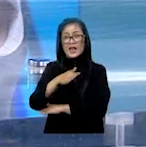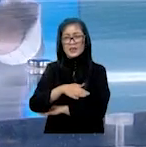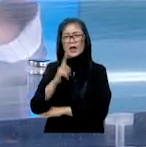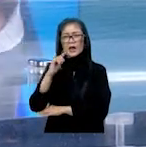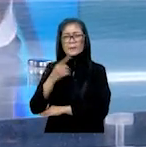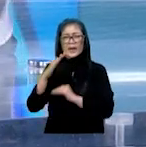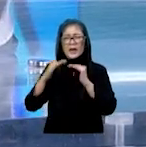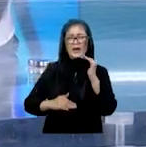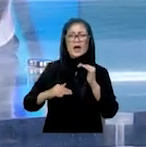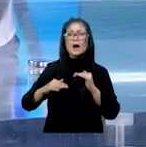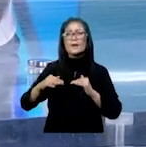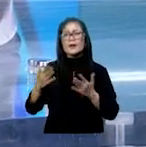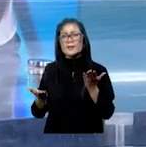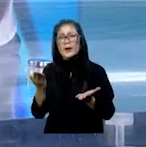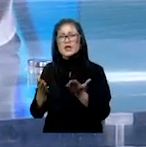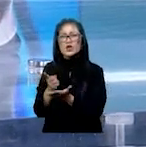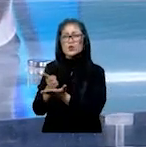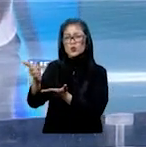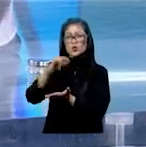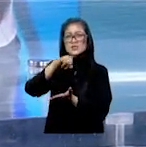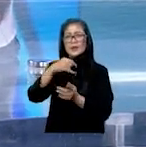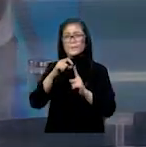rendah dibanding tuntutan jaksa penuntut umum.